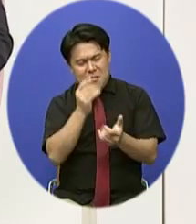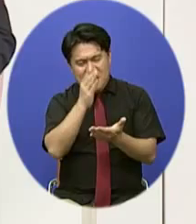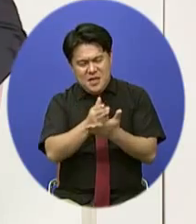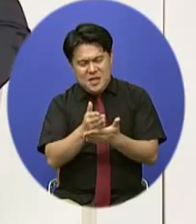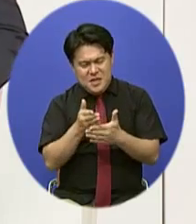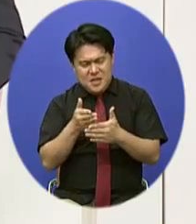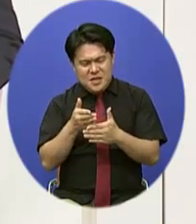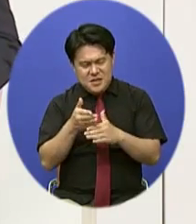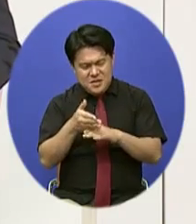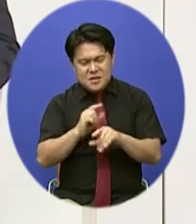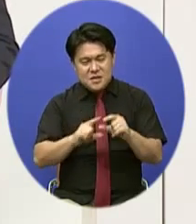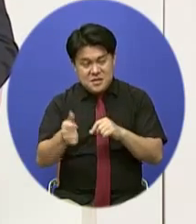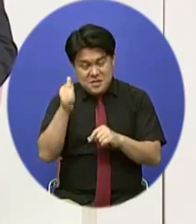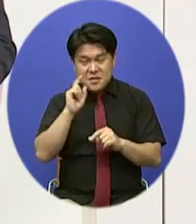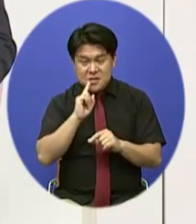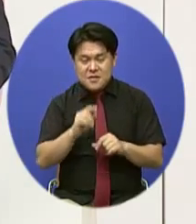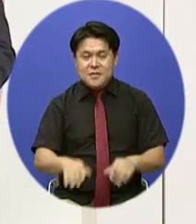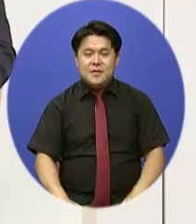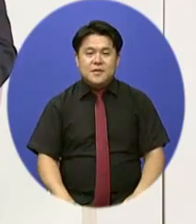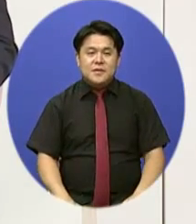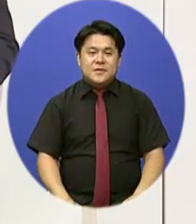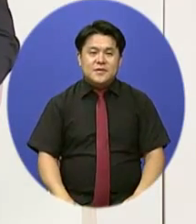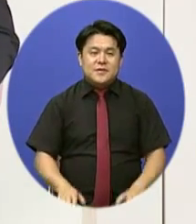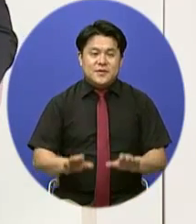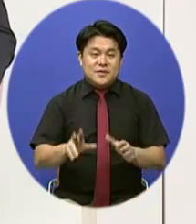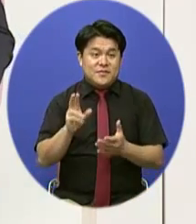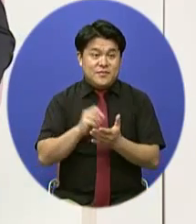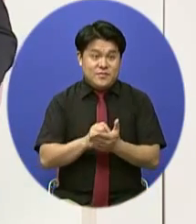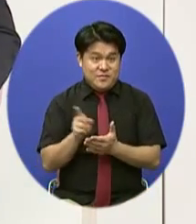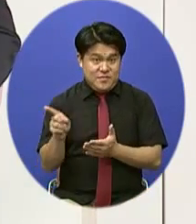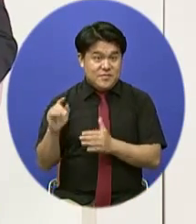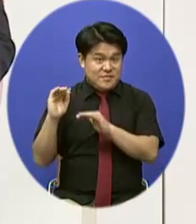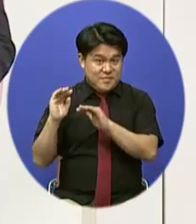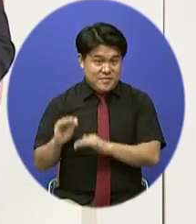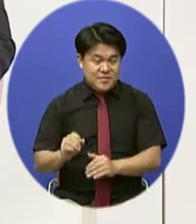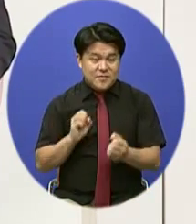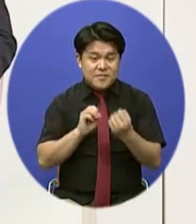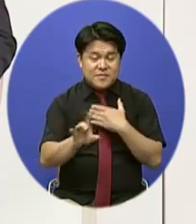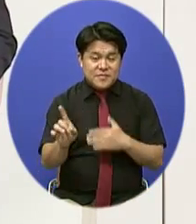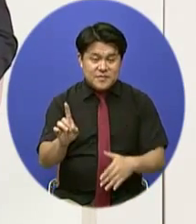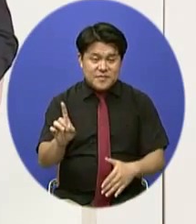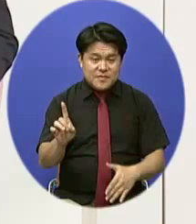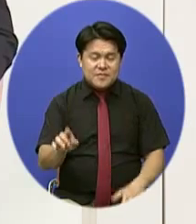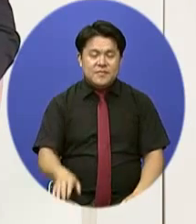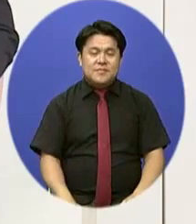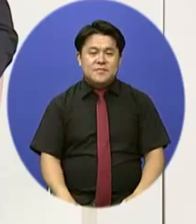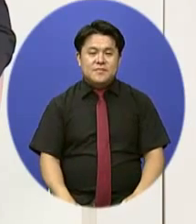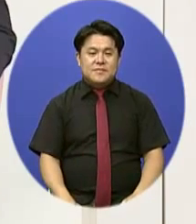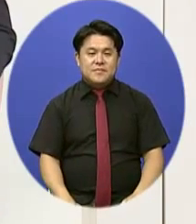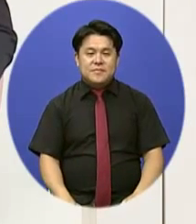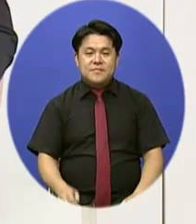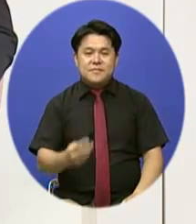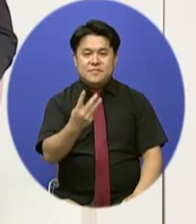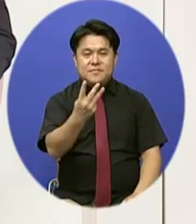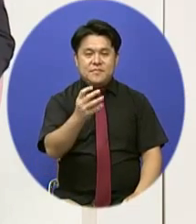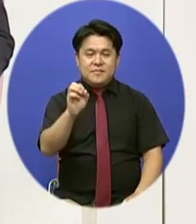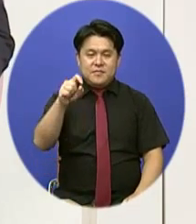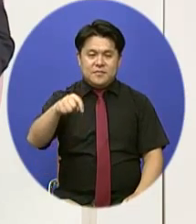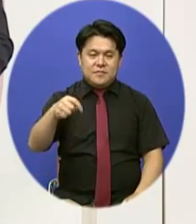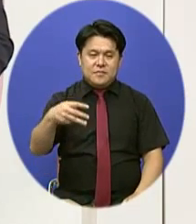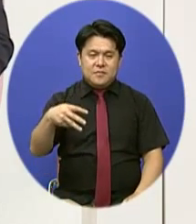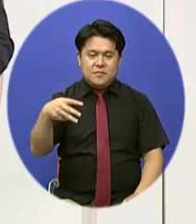퀴즈 정답자 발표부터 네. 보겠습니다. 오늘은 이런 퀴즈였죠. 정답은 네. 바로, 바로 3번.